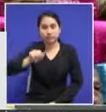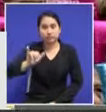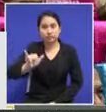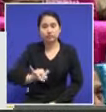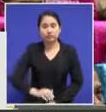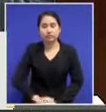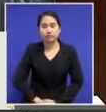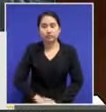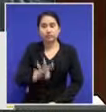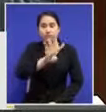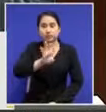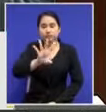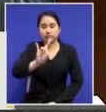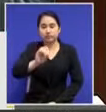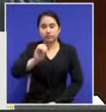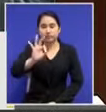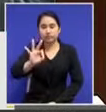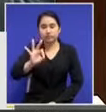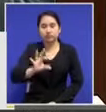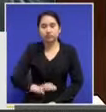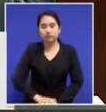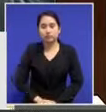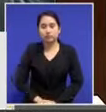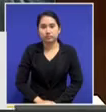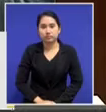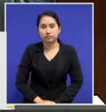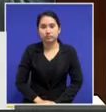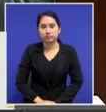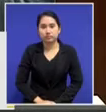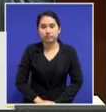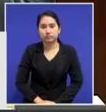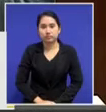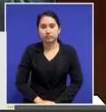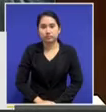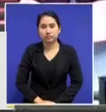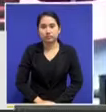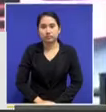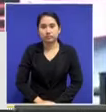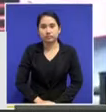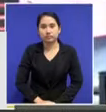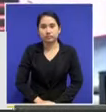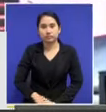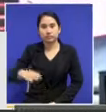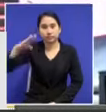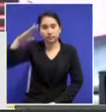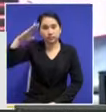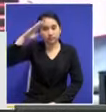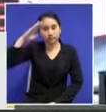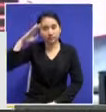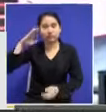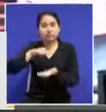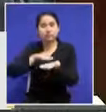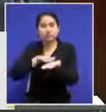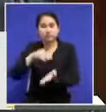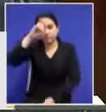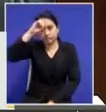อชาครับ 489นายวิทยาทรงคำ คุณธนาธรจึงรุ่งเรืองกิจ